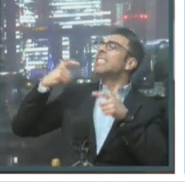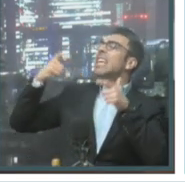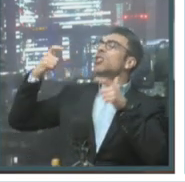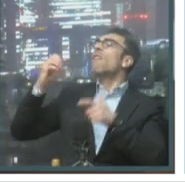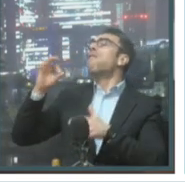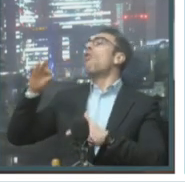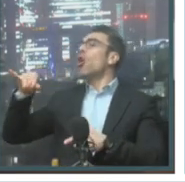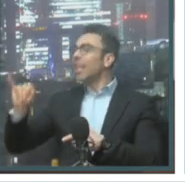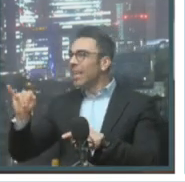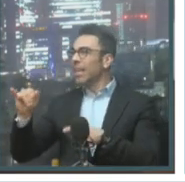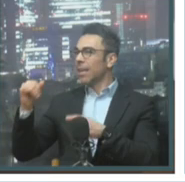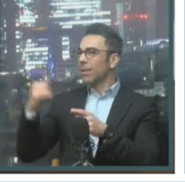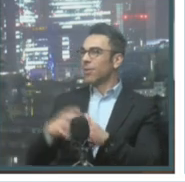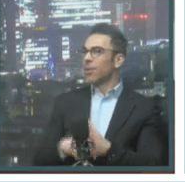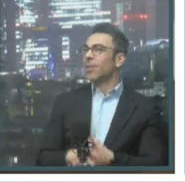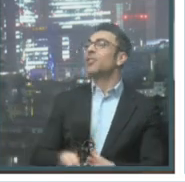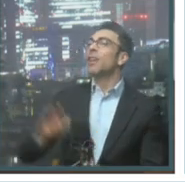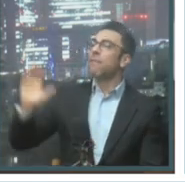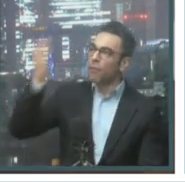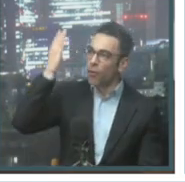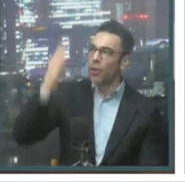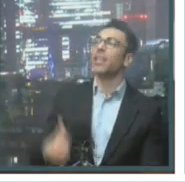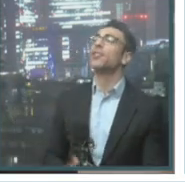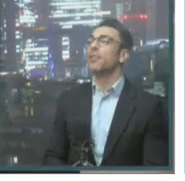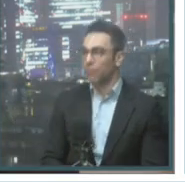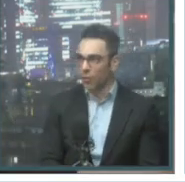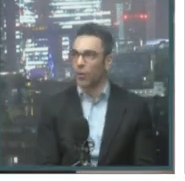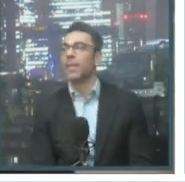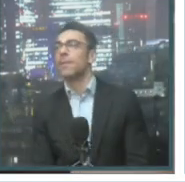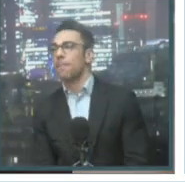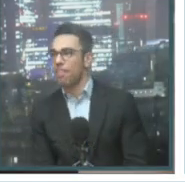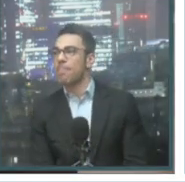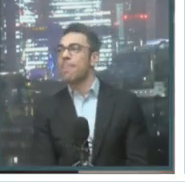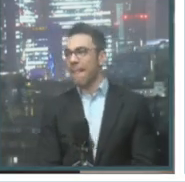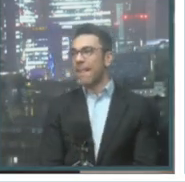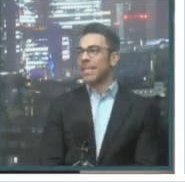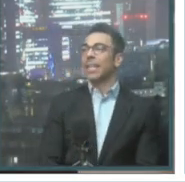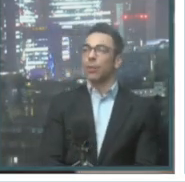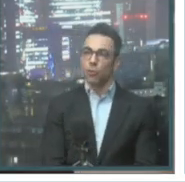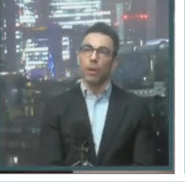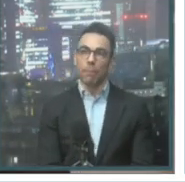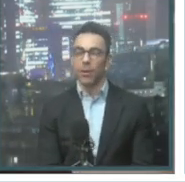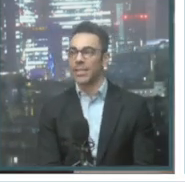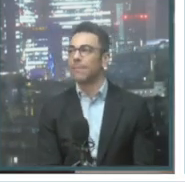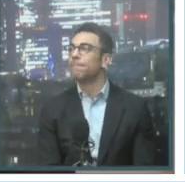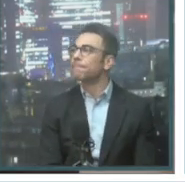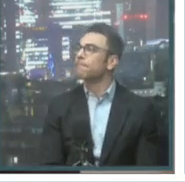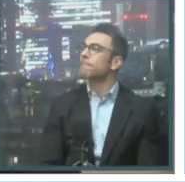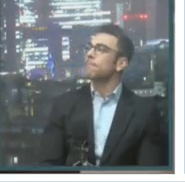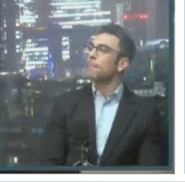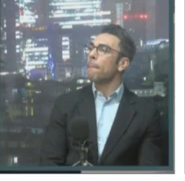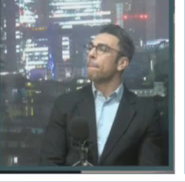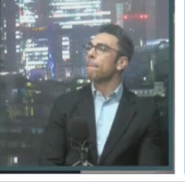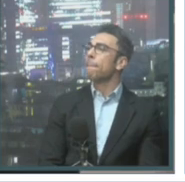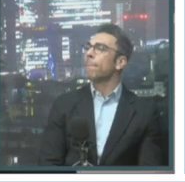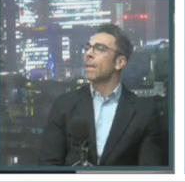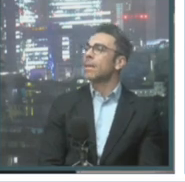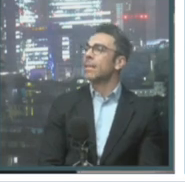mi sembra tu gemma voca people sea stata aggiunta apposta